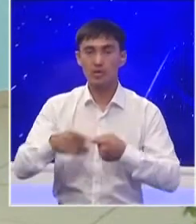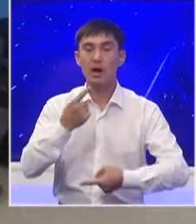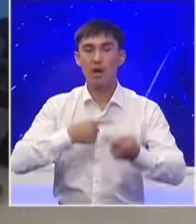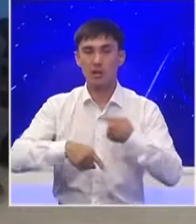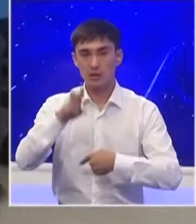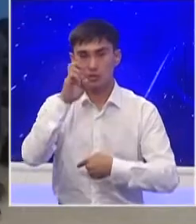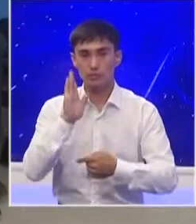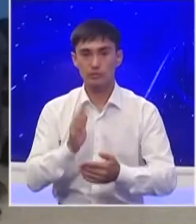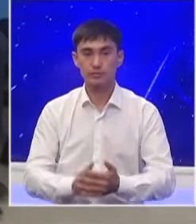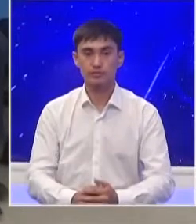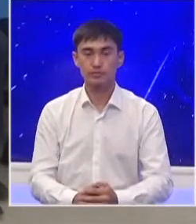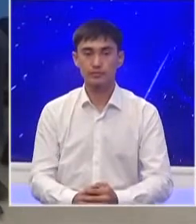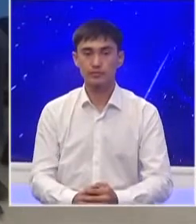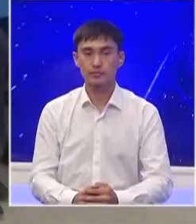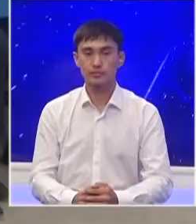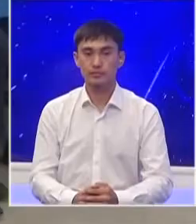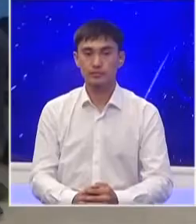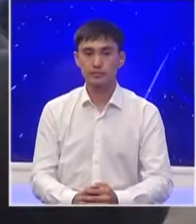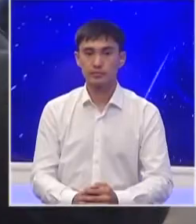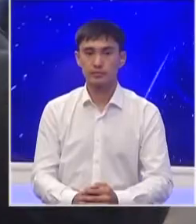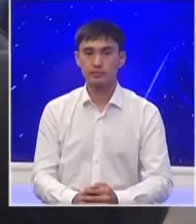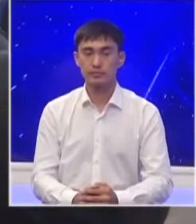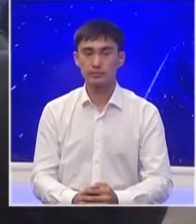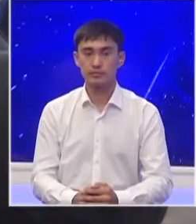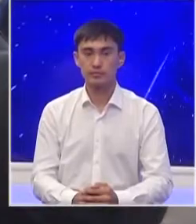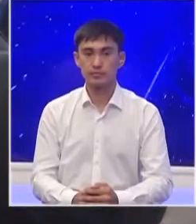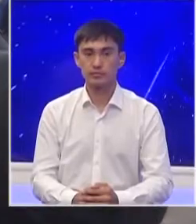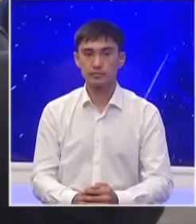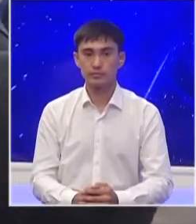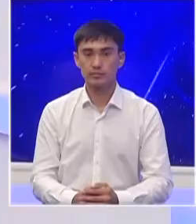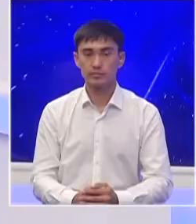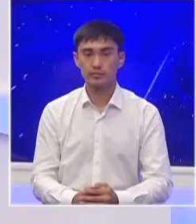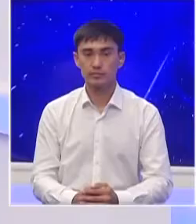қайтарылатын болады. Қалқаман Абдырахманұлы, Мадий Байбосын, Жетісу телеарнасы.